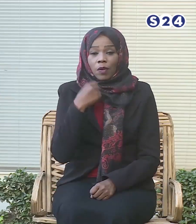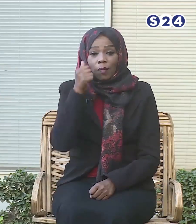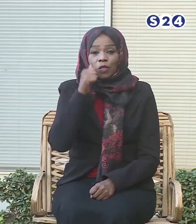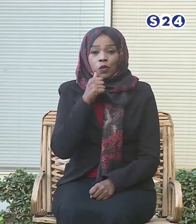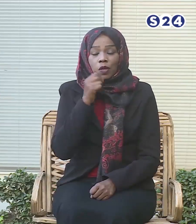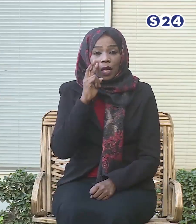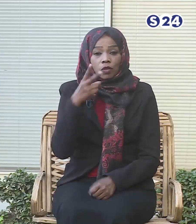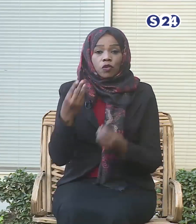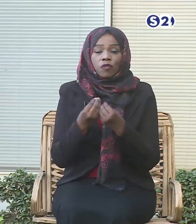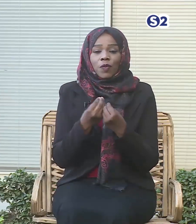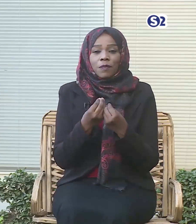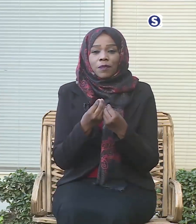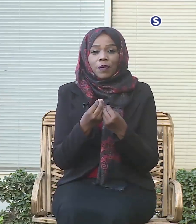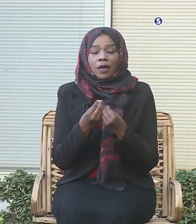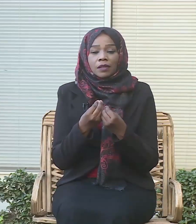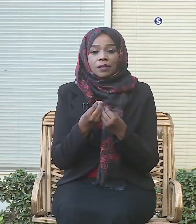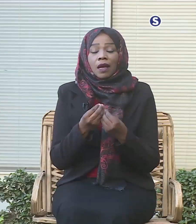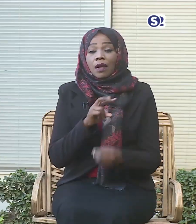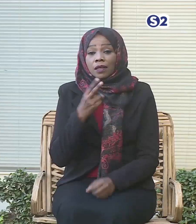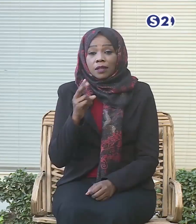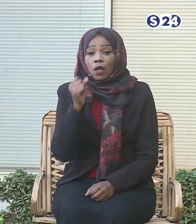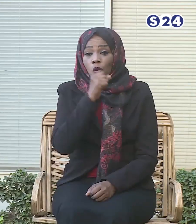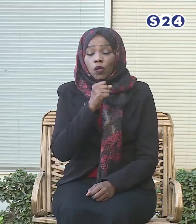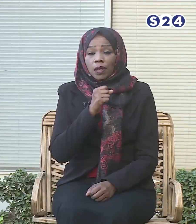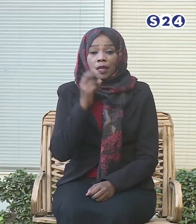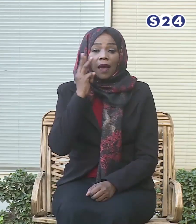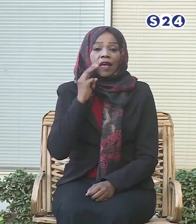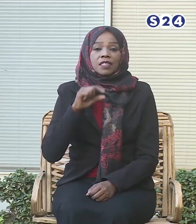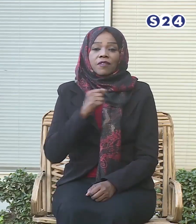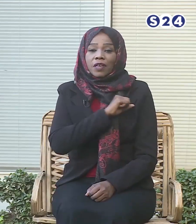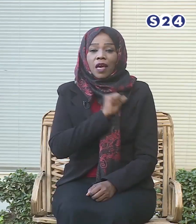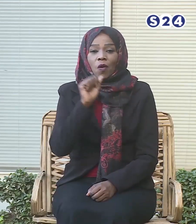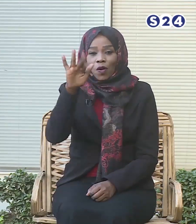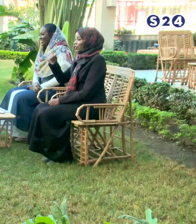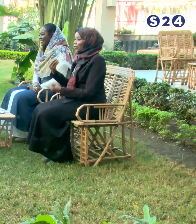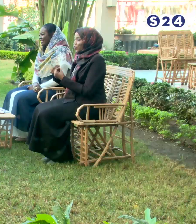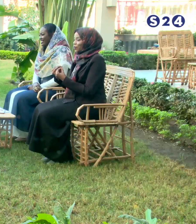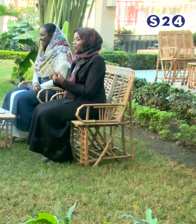السودانية. احنا هنشوف معاكم مع بعض ملامح لأغنية عزة في هواك ونجيكم مرة ثانية.